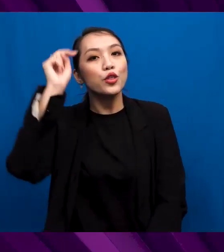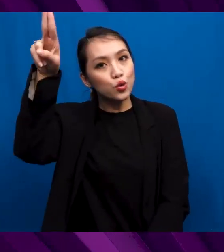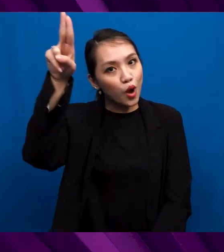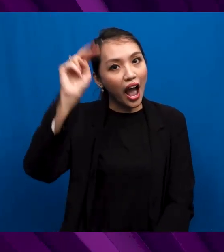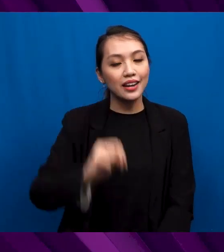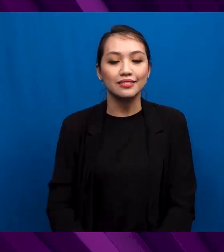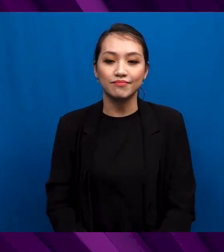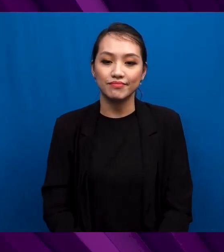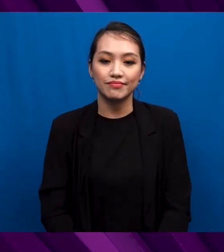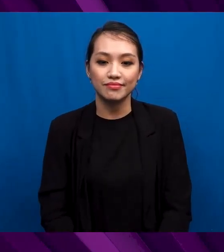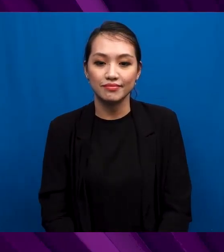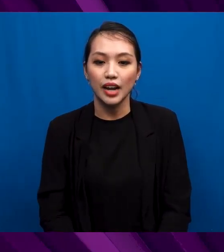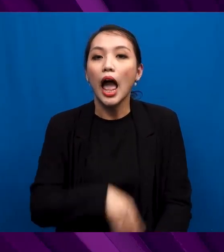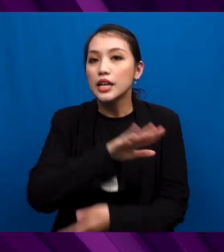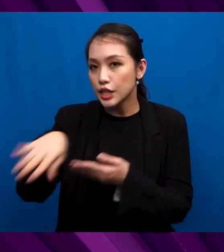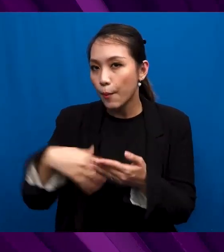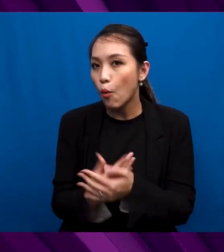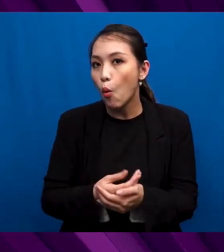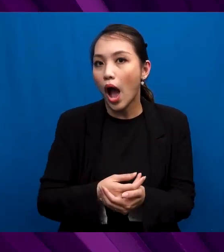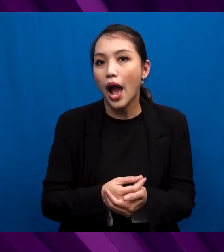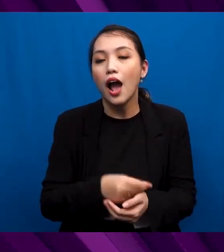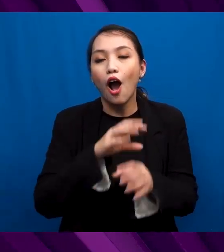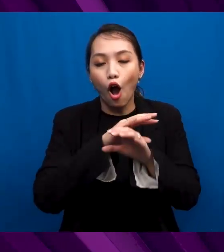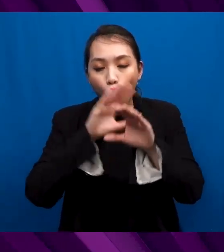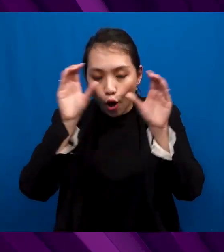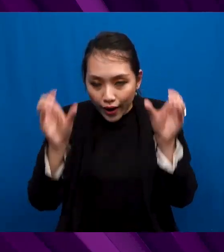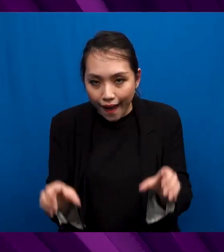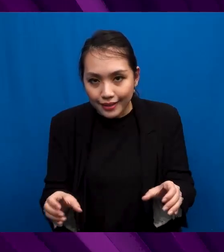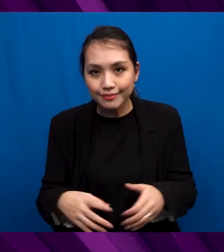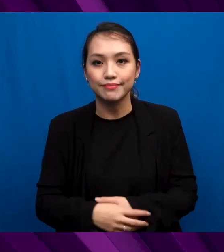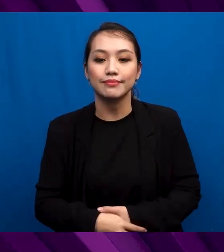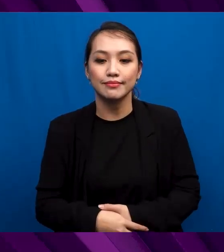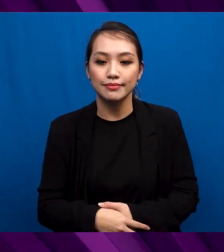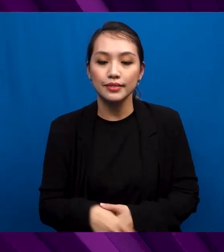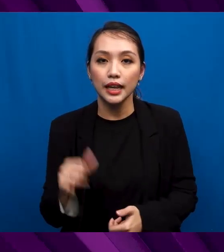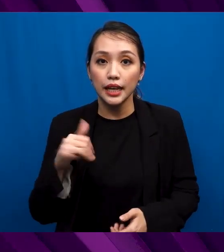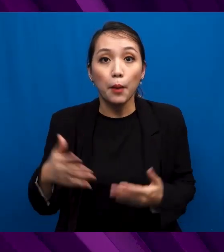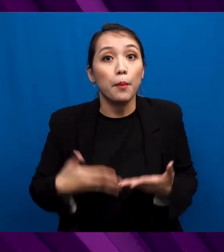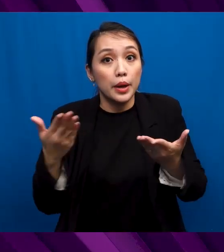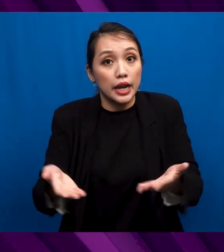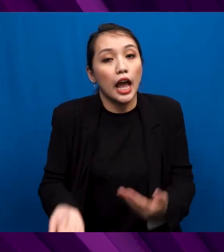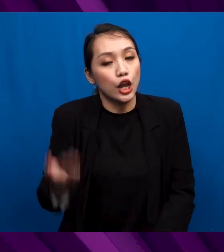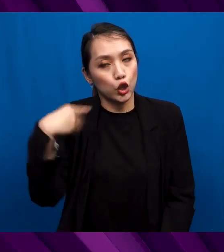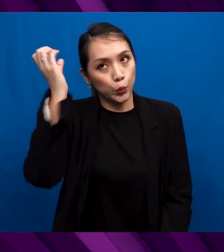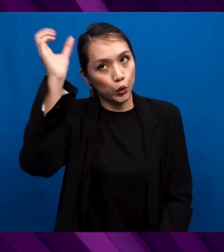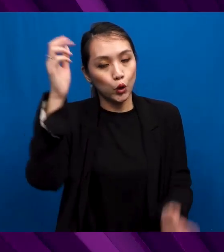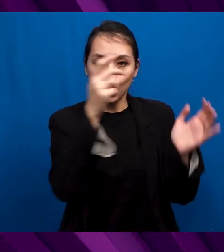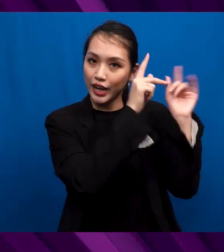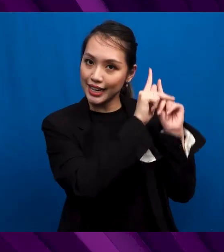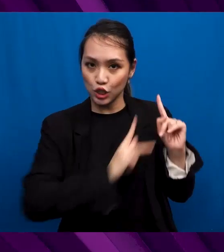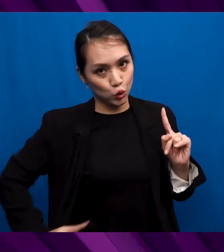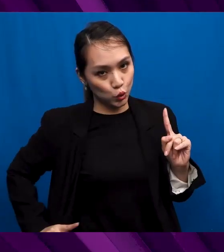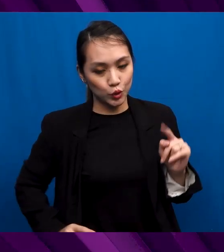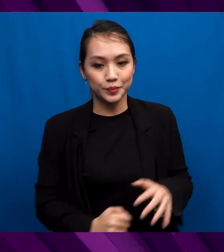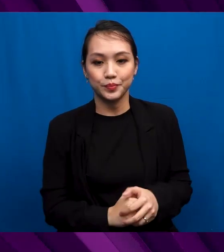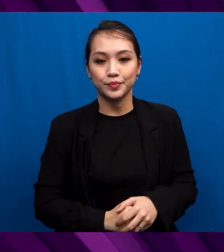bicara tentang golongan orang-orang yang telah full time memberikan hidupnya kepada Kristus. Ayat 11, berkatilah ya Tuhan